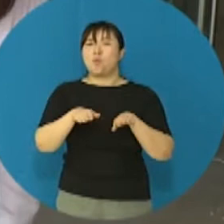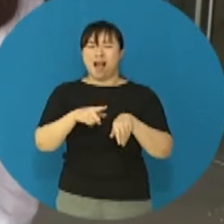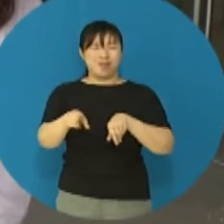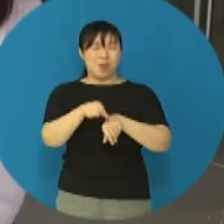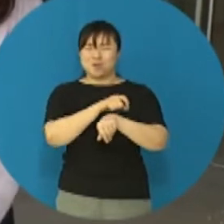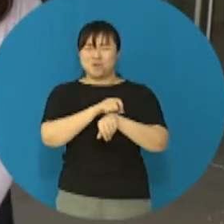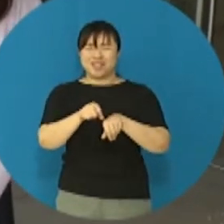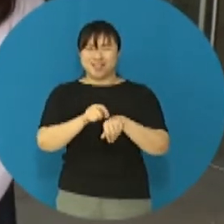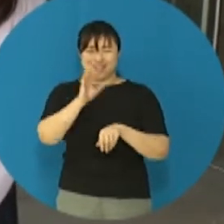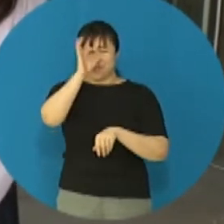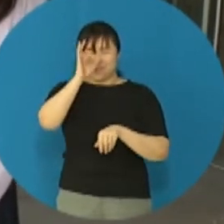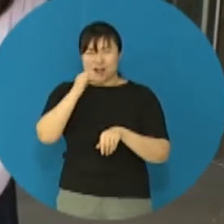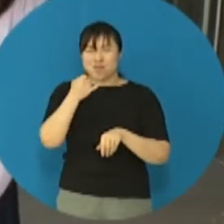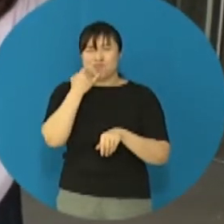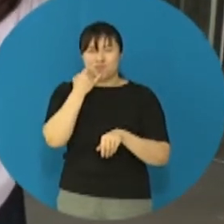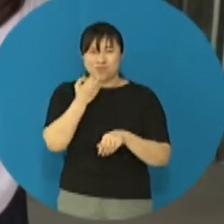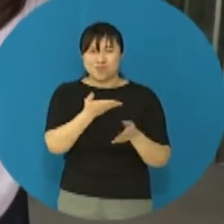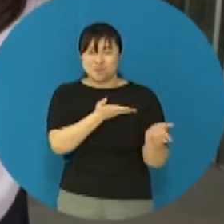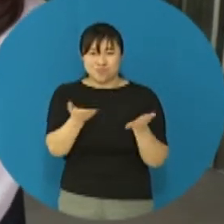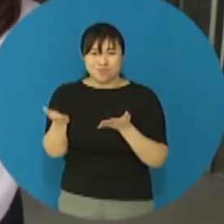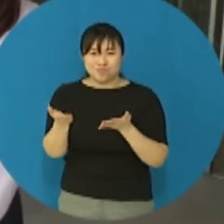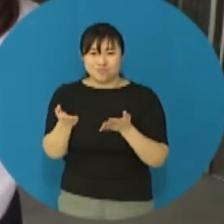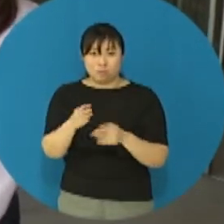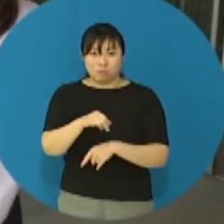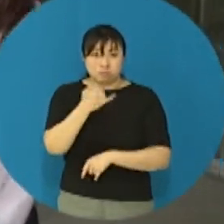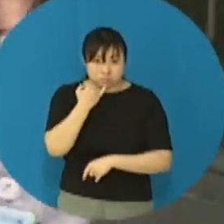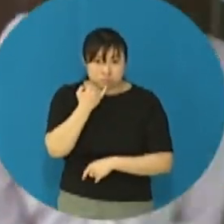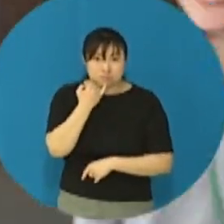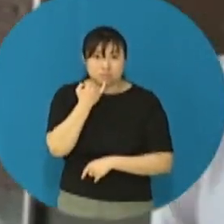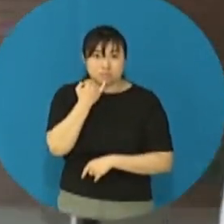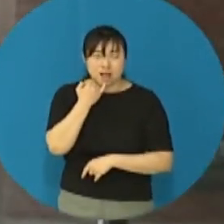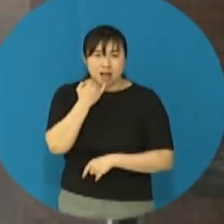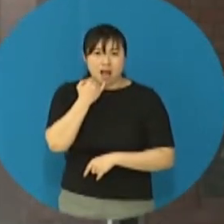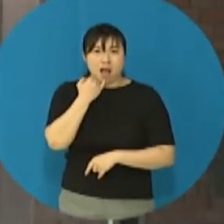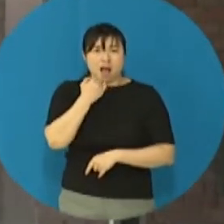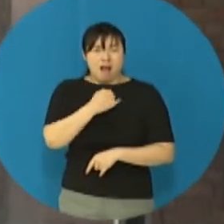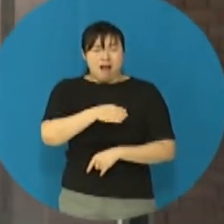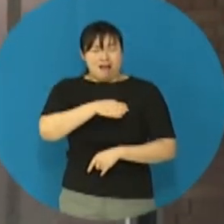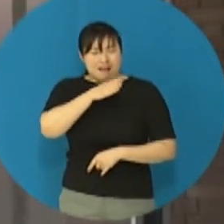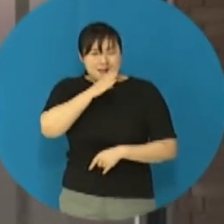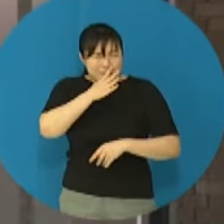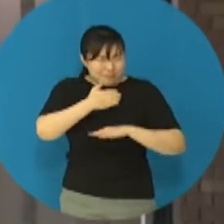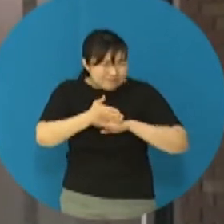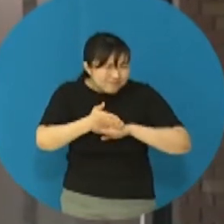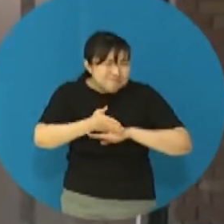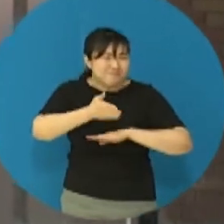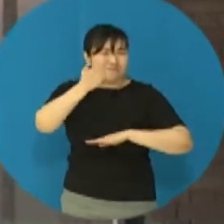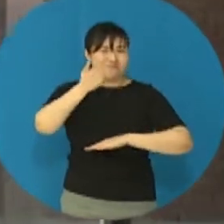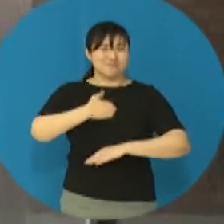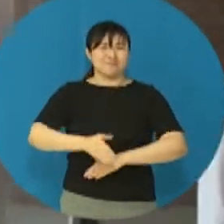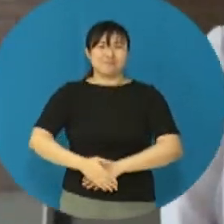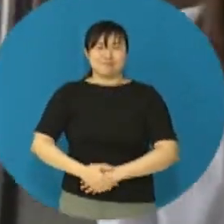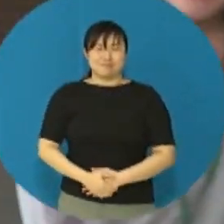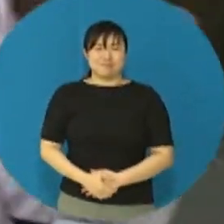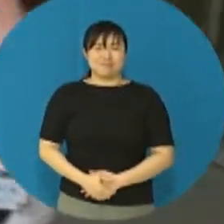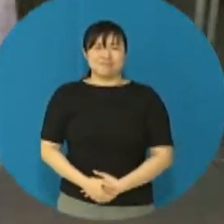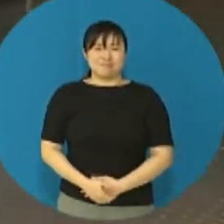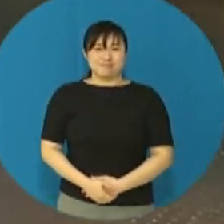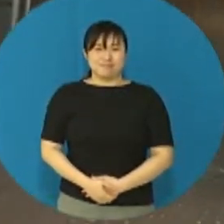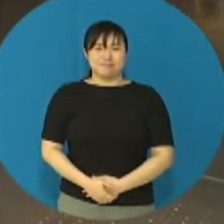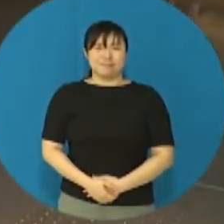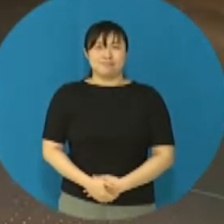に中をご案内いたします。 え、いいんですか？ はい。 あ、じゃあ中入れてください。はい、ありがとうござい